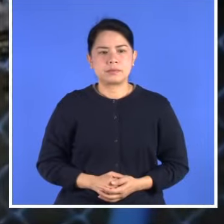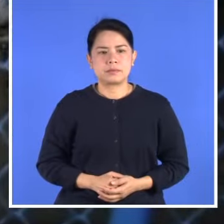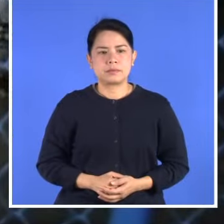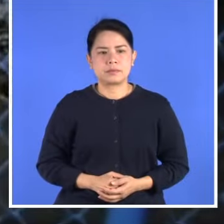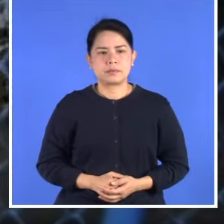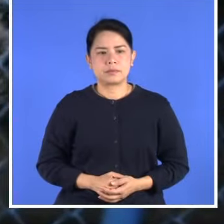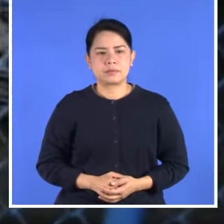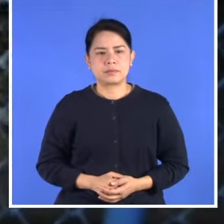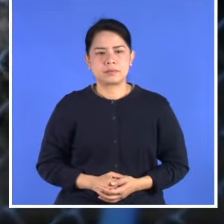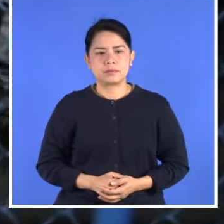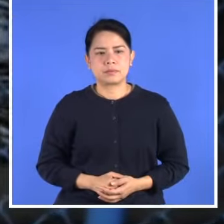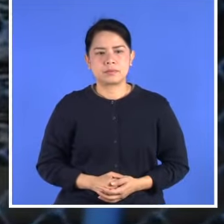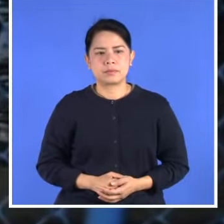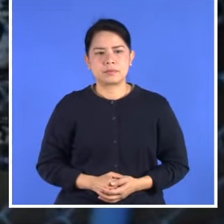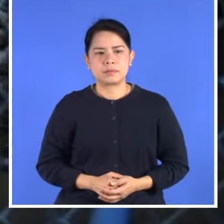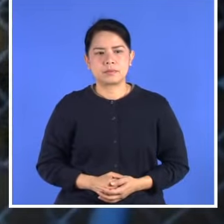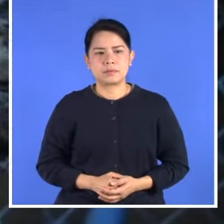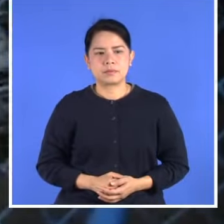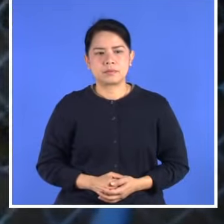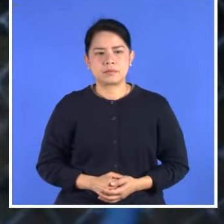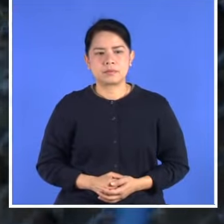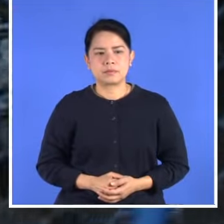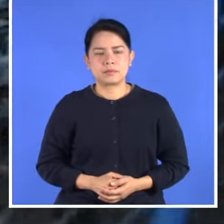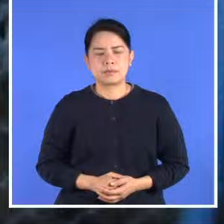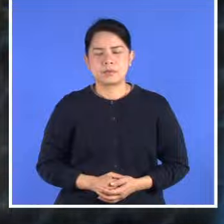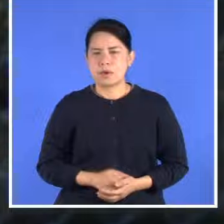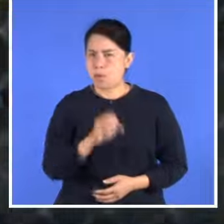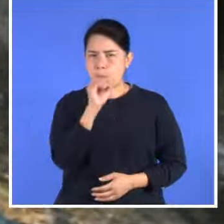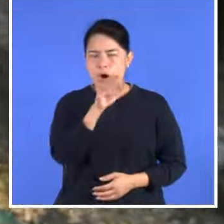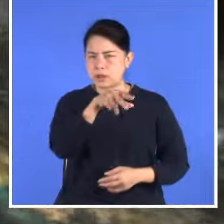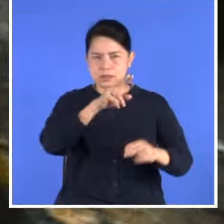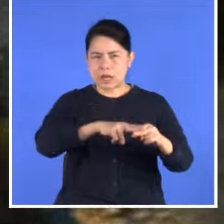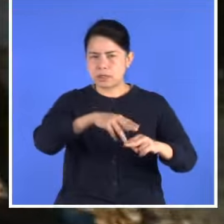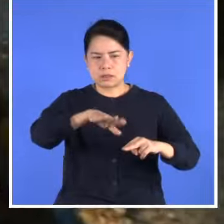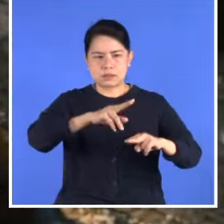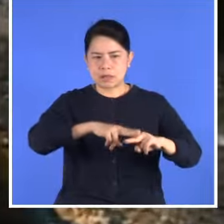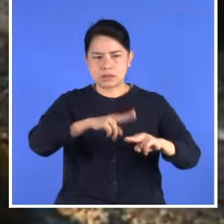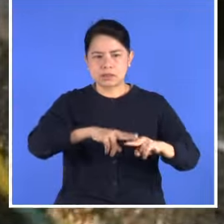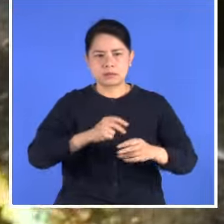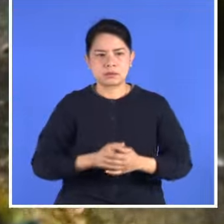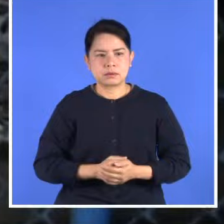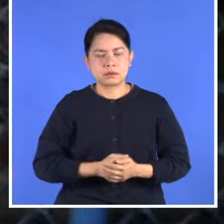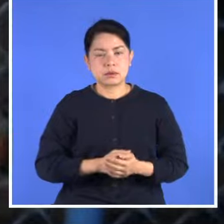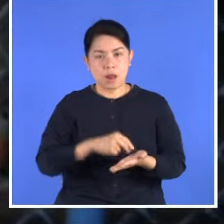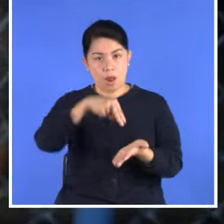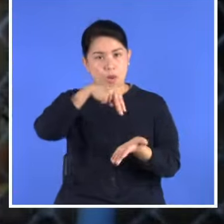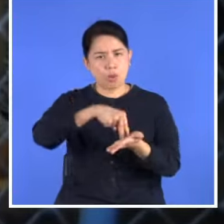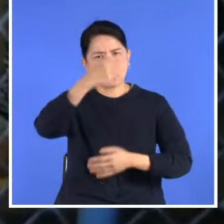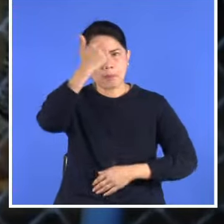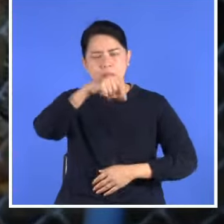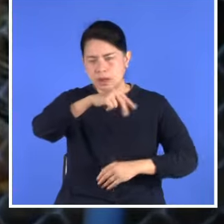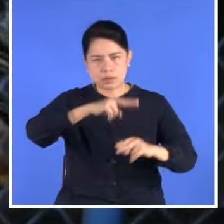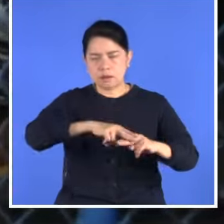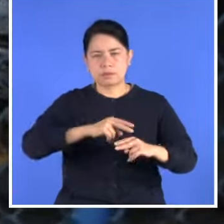เด็กนั่งไป แล้ว กูบอกมึงนั่งลงไปอยากจะลุกมึงไม่เคยยังไม่ลุกไปไหน